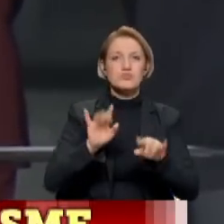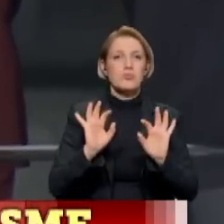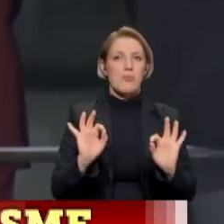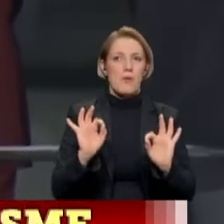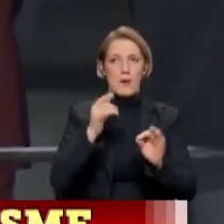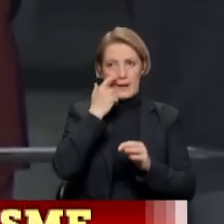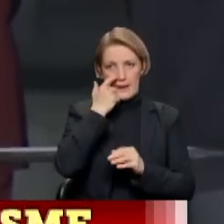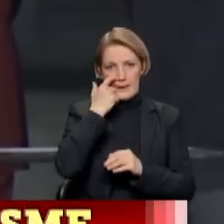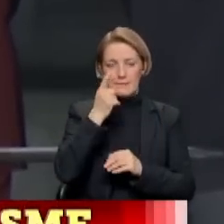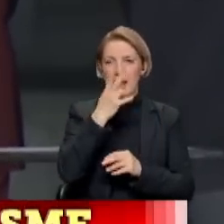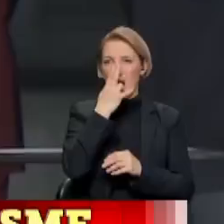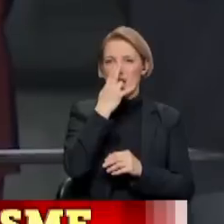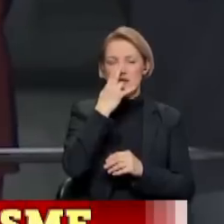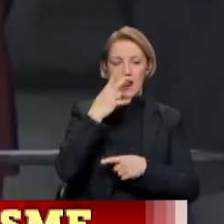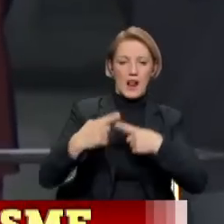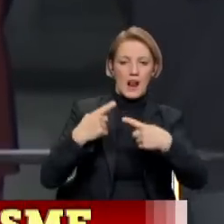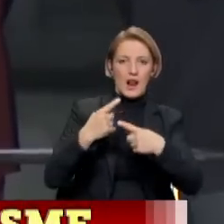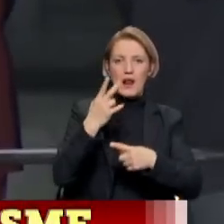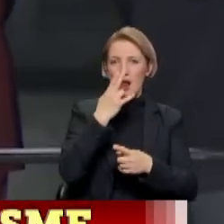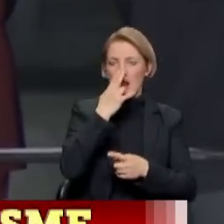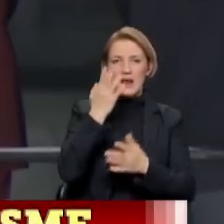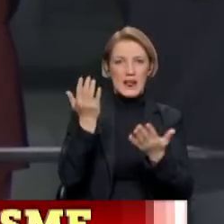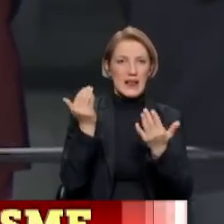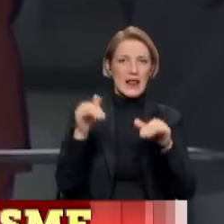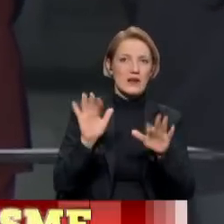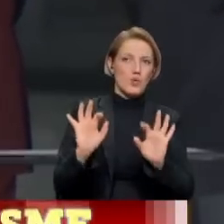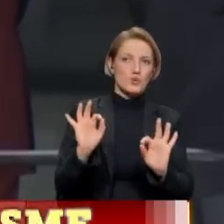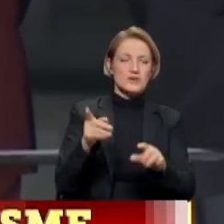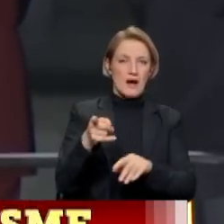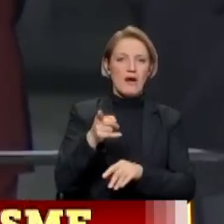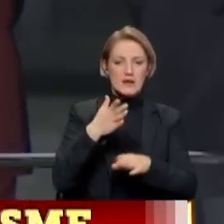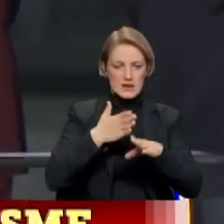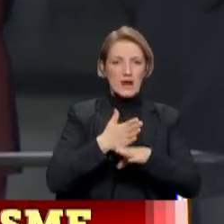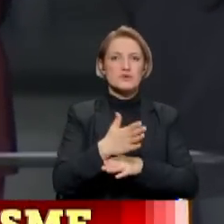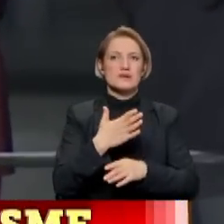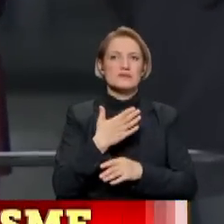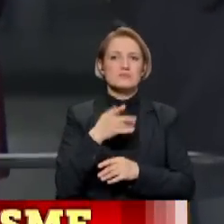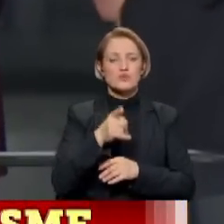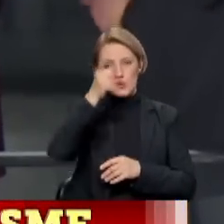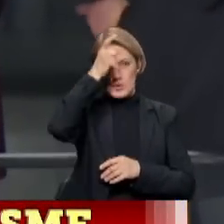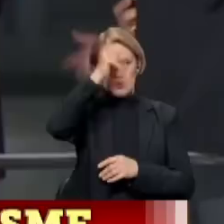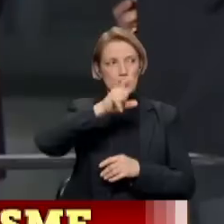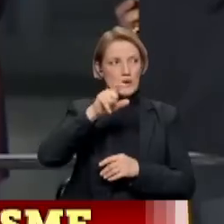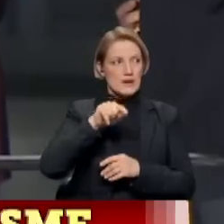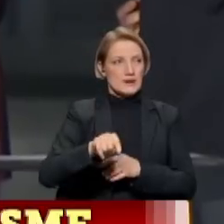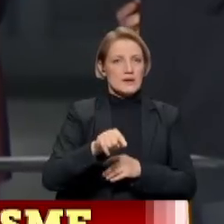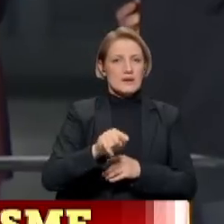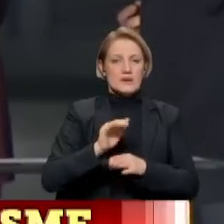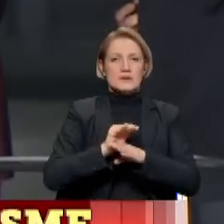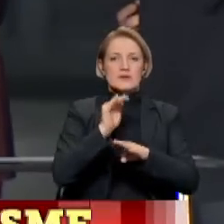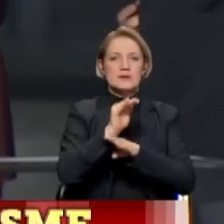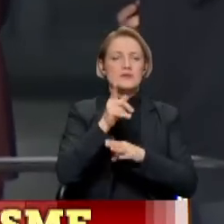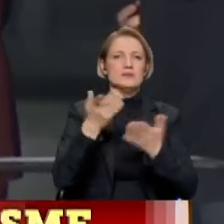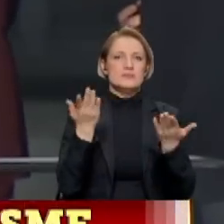şekilde bir alışkanlık haline geldiği anda gerçekten bu ülkeyi